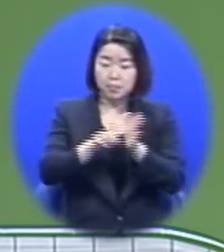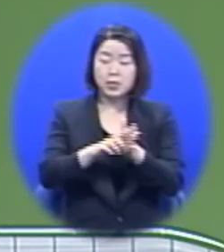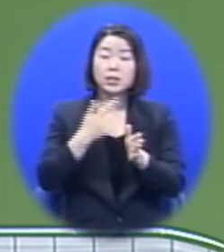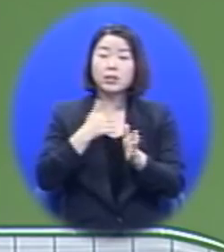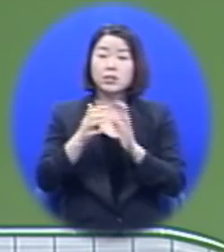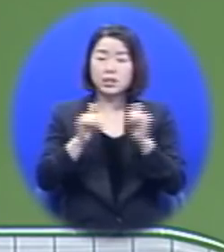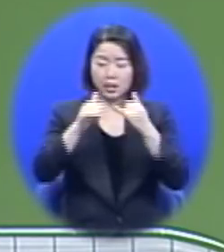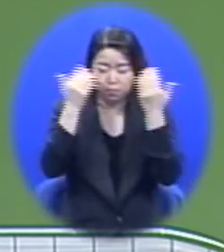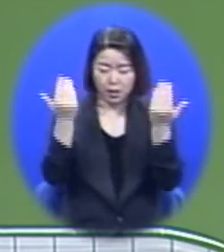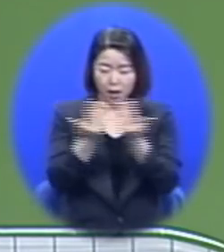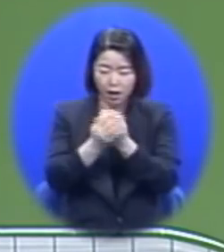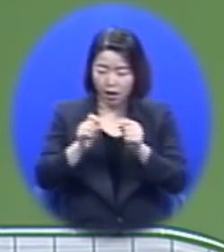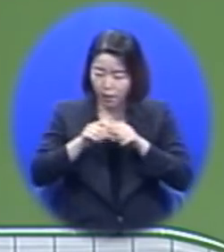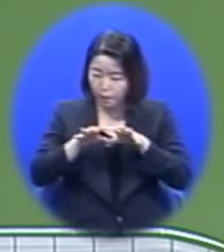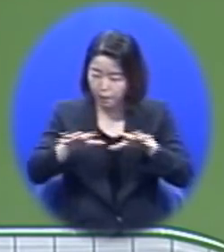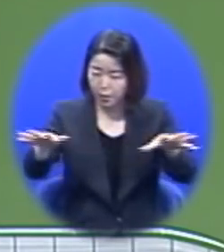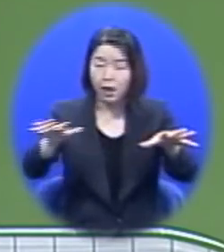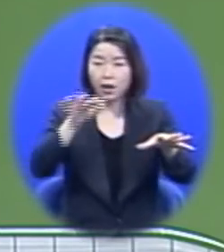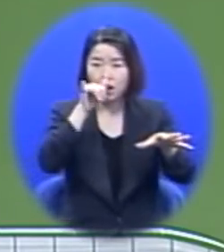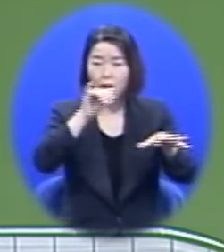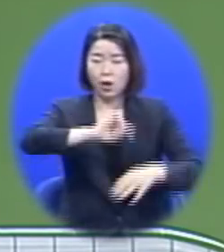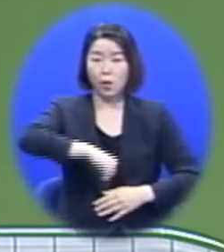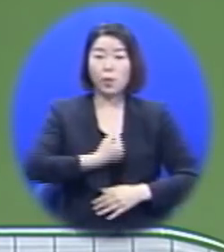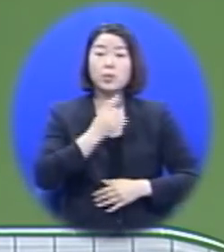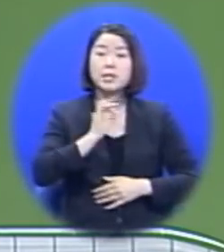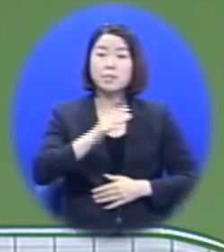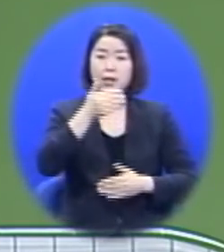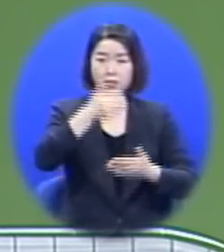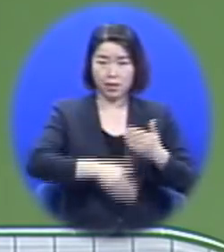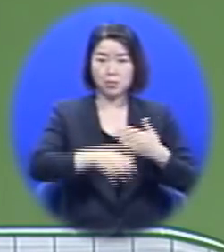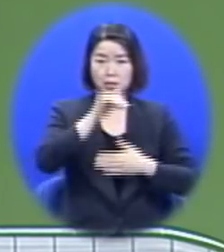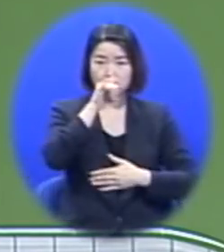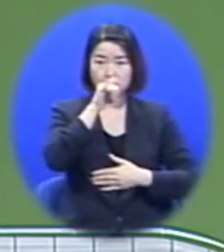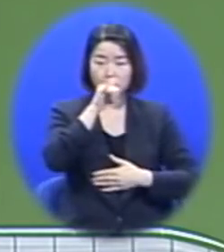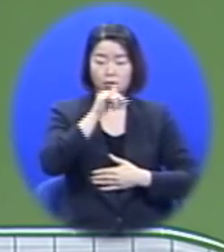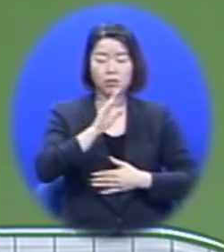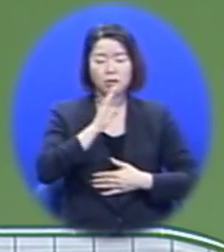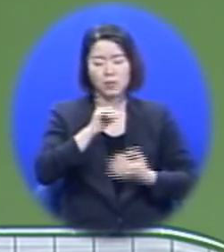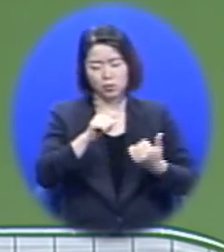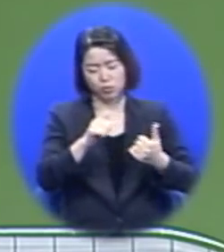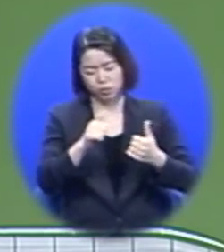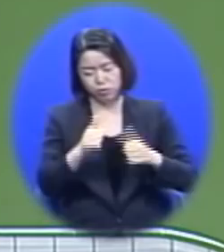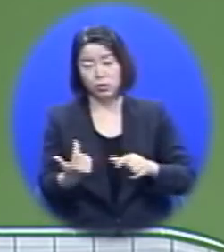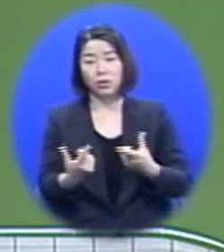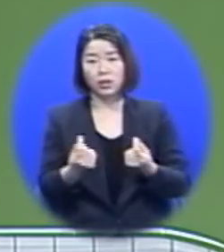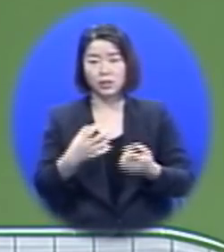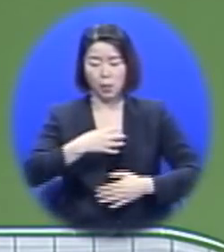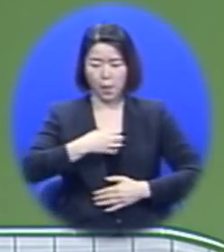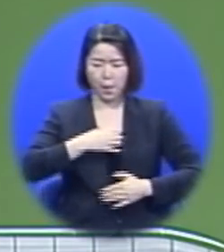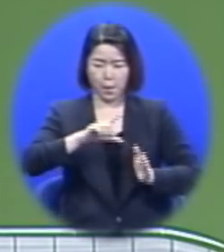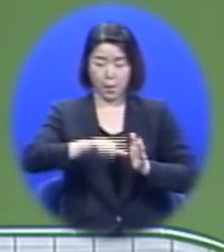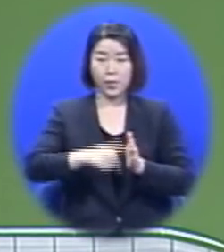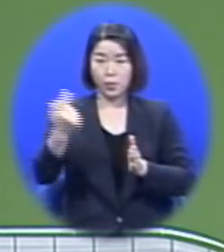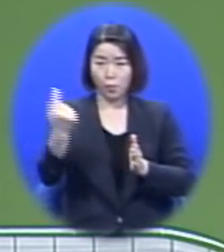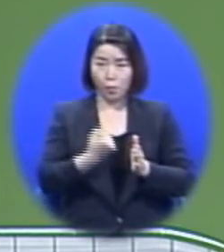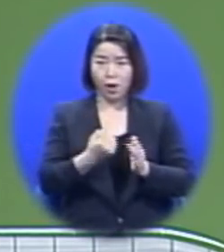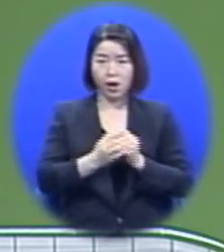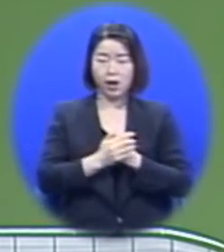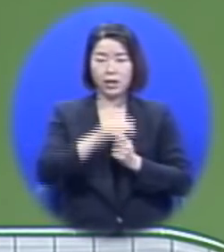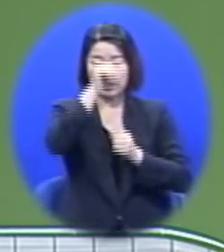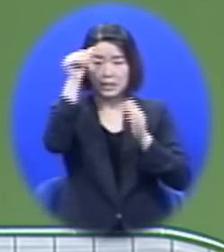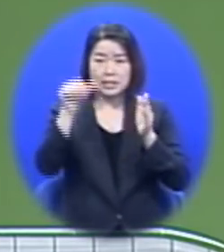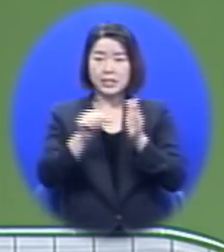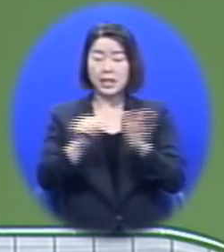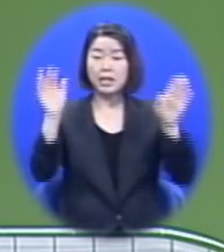떠났습니다. 혼자 남았습니다. 정말 죽을 것 같은 위기가 왔습니다. 인생에